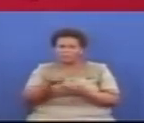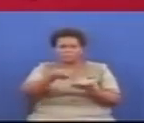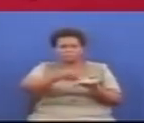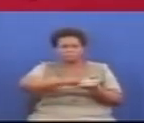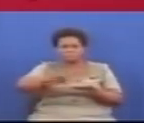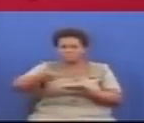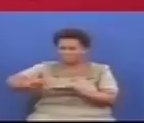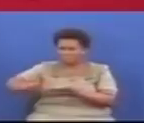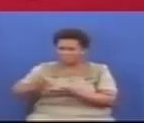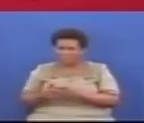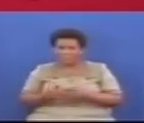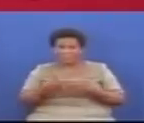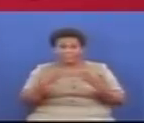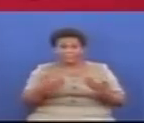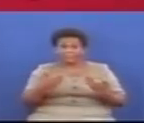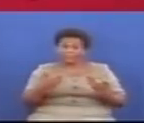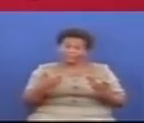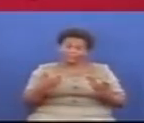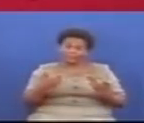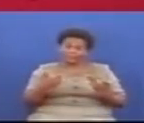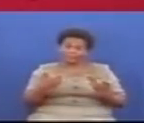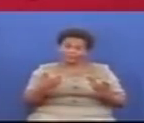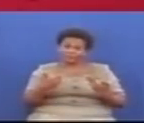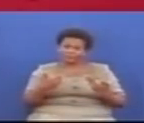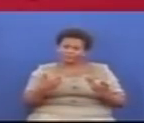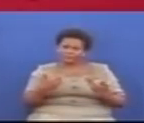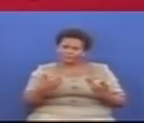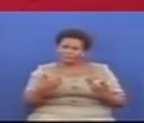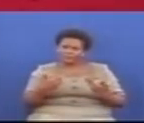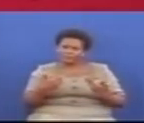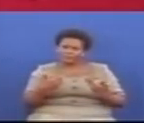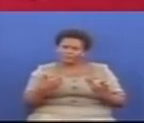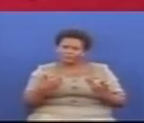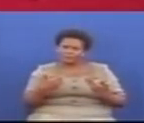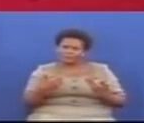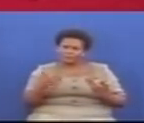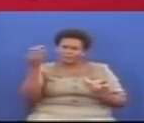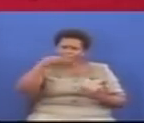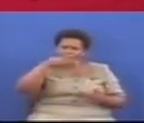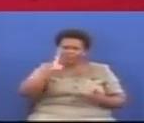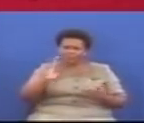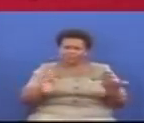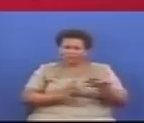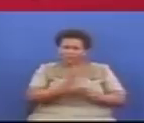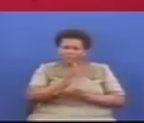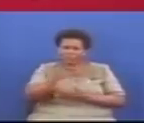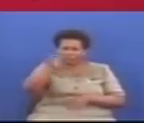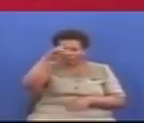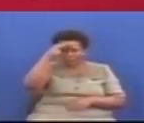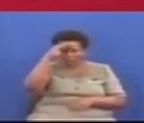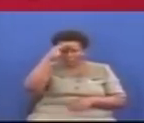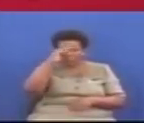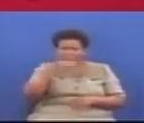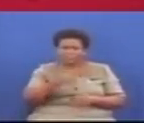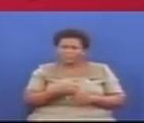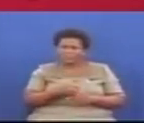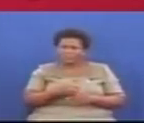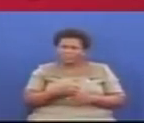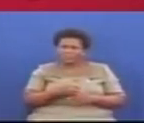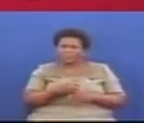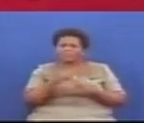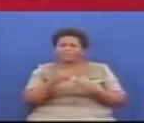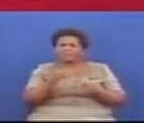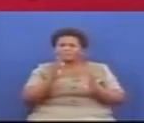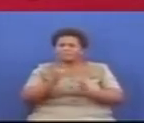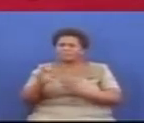kutoka jeshi la polisi, ikiwa ni pamoja na kijiji cha Mvumi Mission. Serikali kupitia jeshi la polisi ina mpango wa kuboresha na kujenga vituo vya